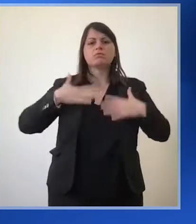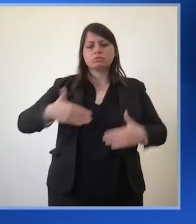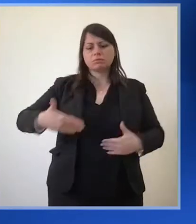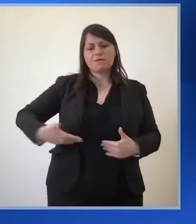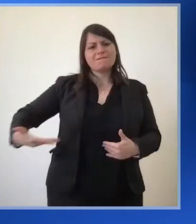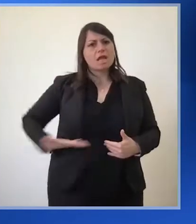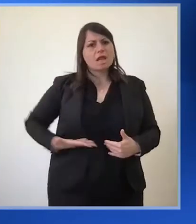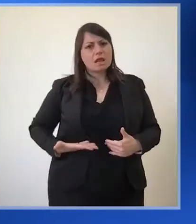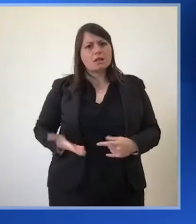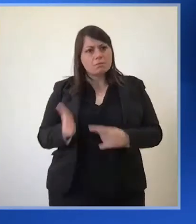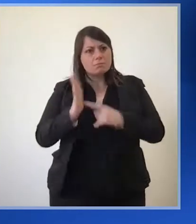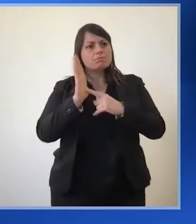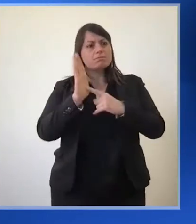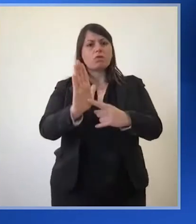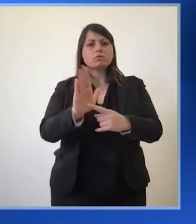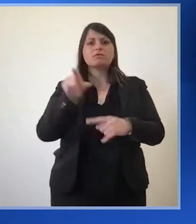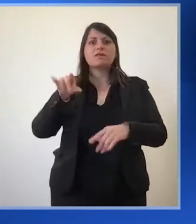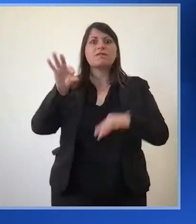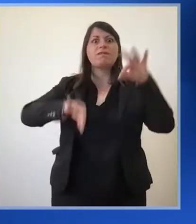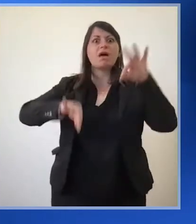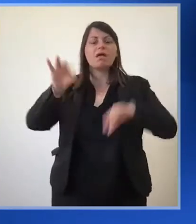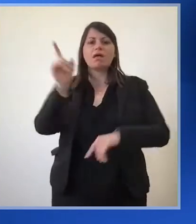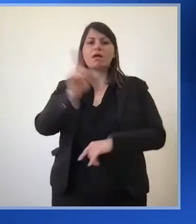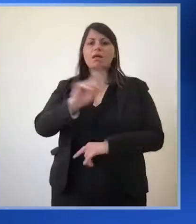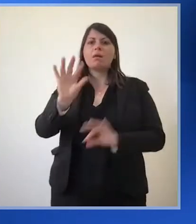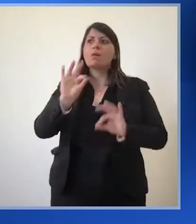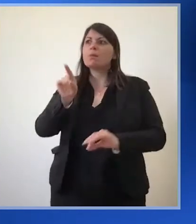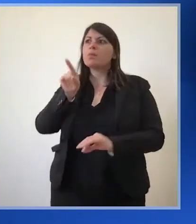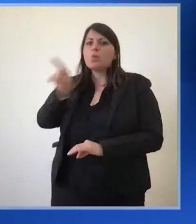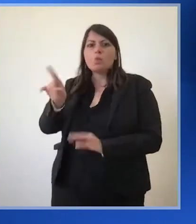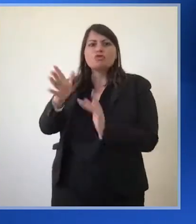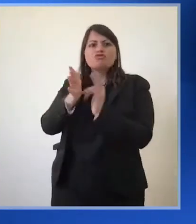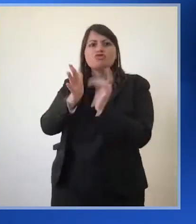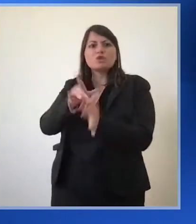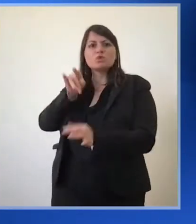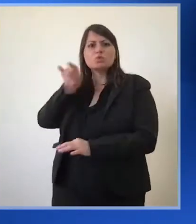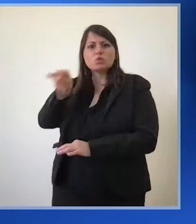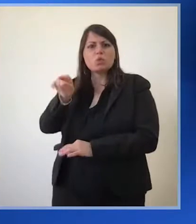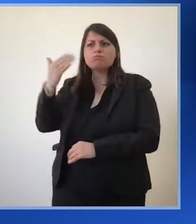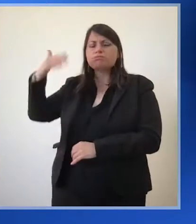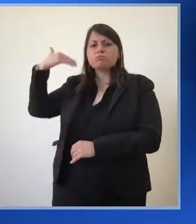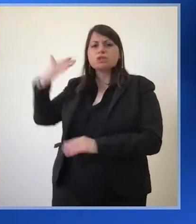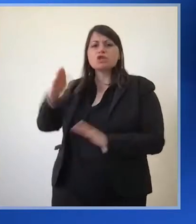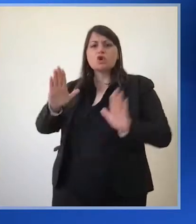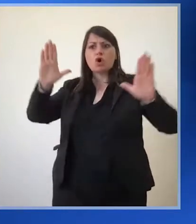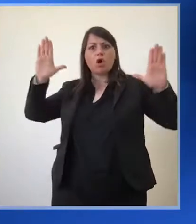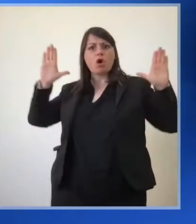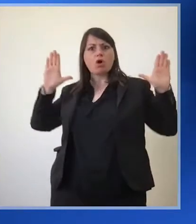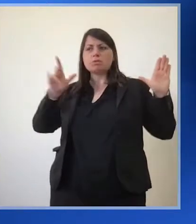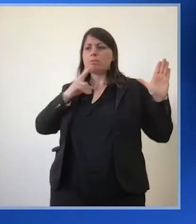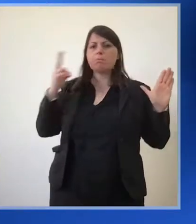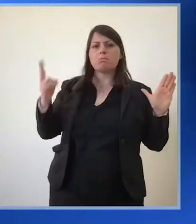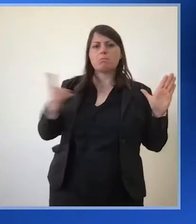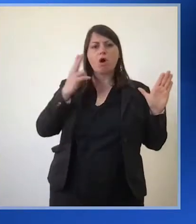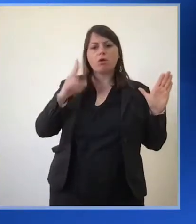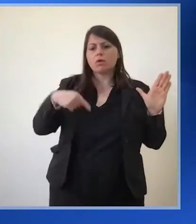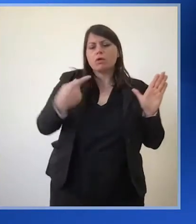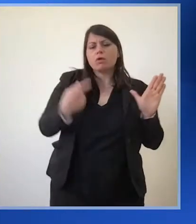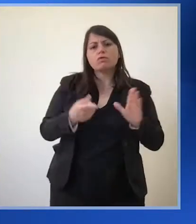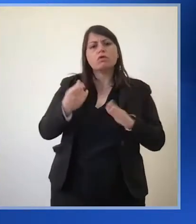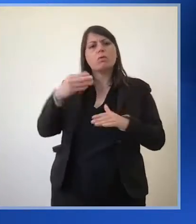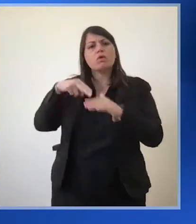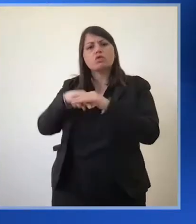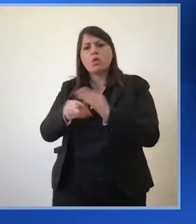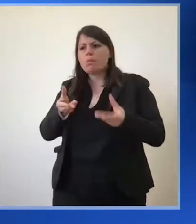fantasma, è proprio lui, lo stesso Gesù, che è morto sulla croce ed è stato nel sepolcro.